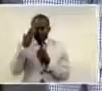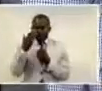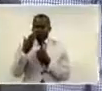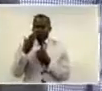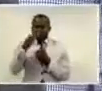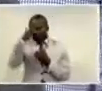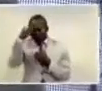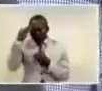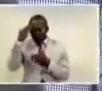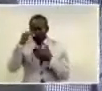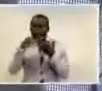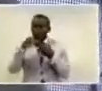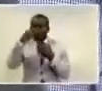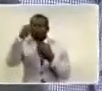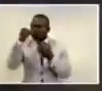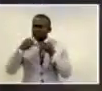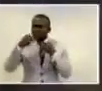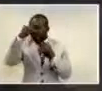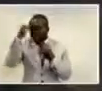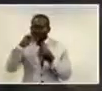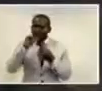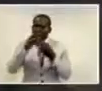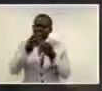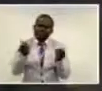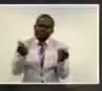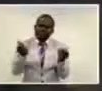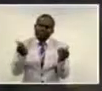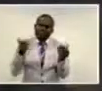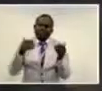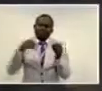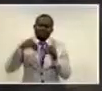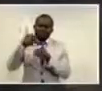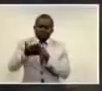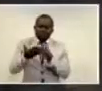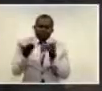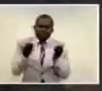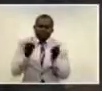impamvu mutagikemuye. Tubwira impamvu mutagikemuye then.